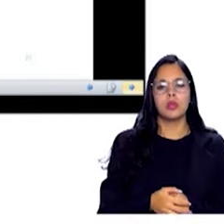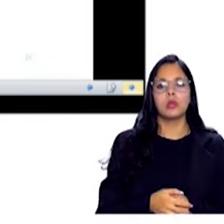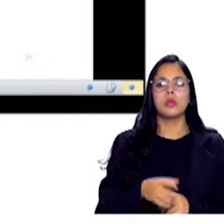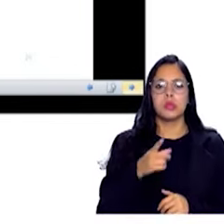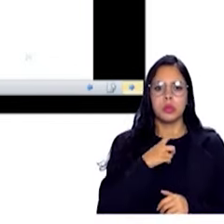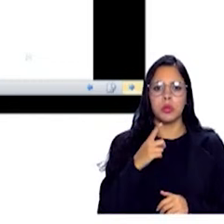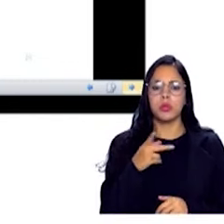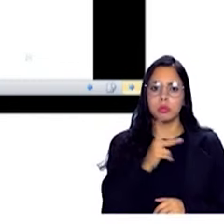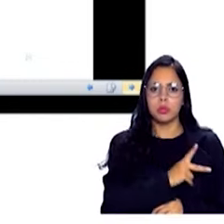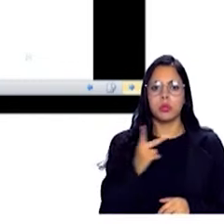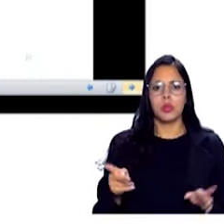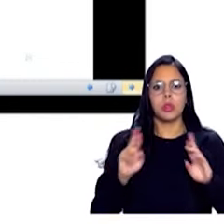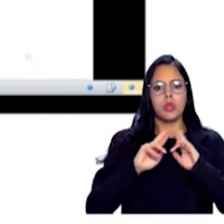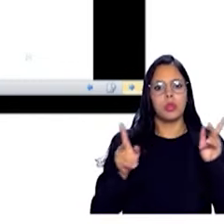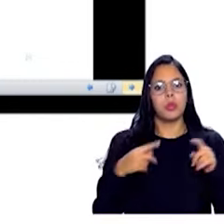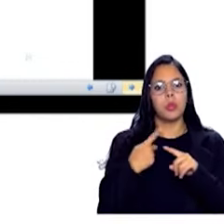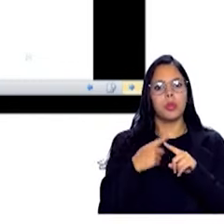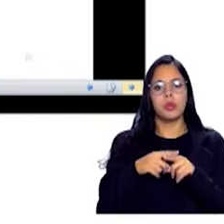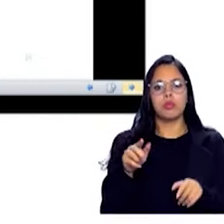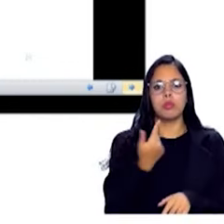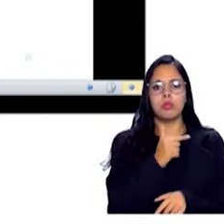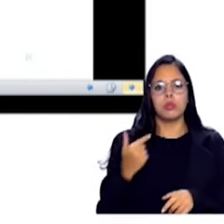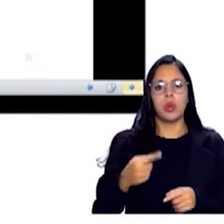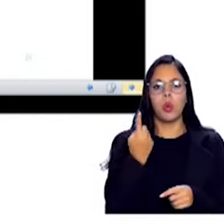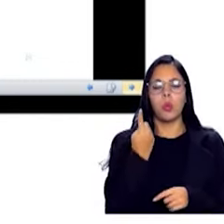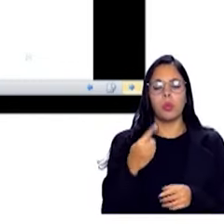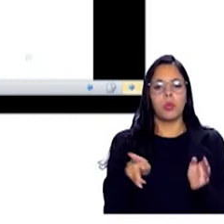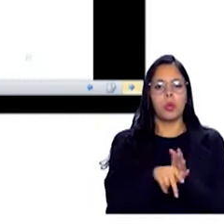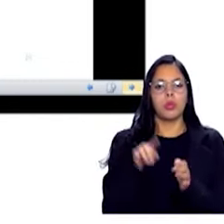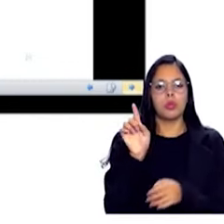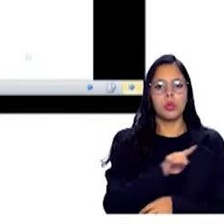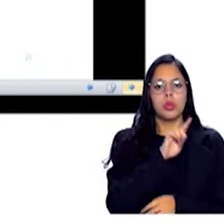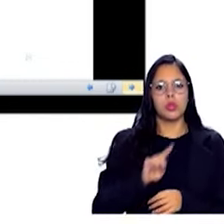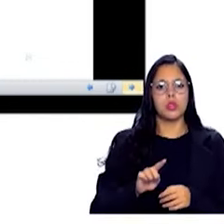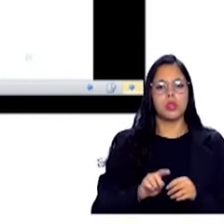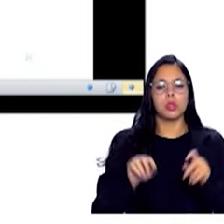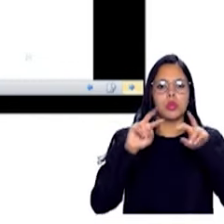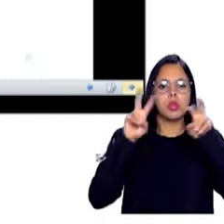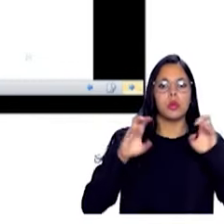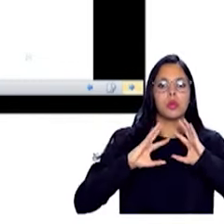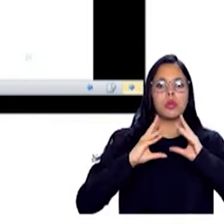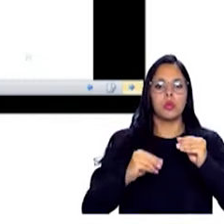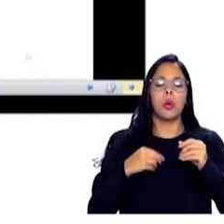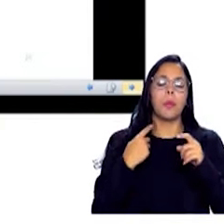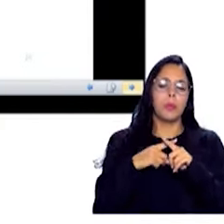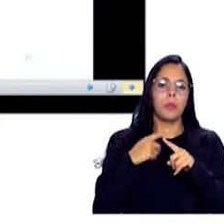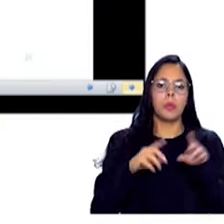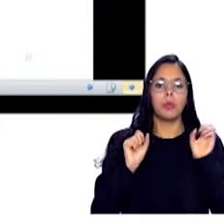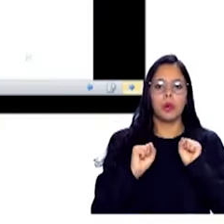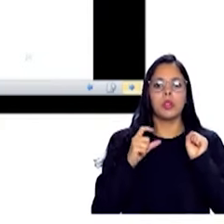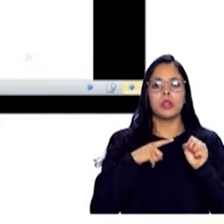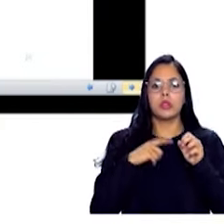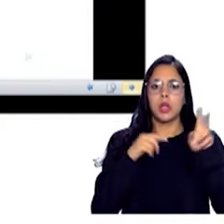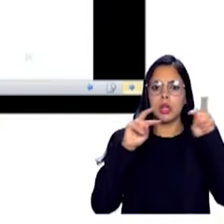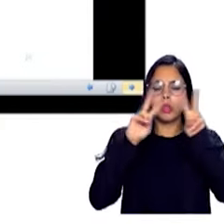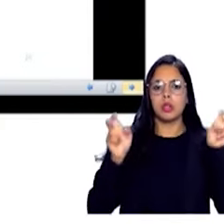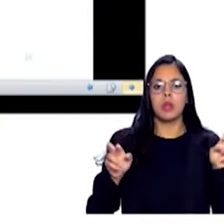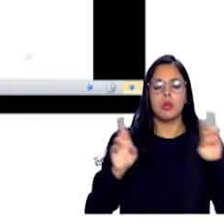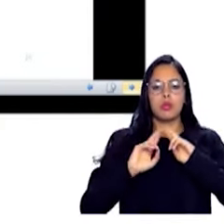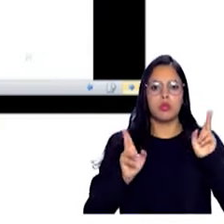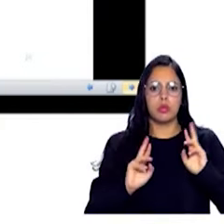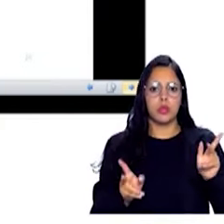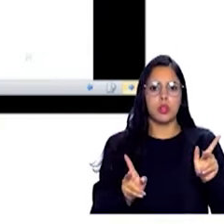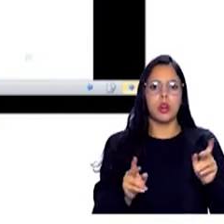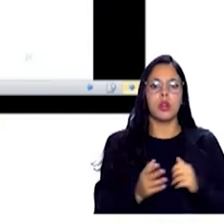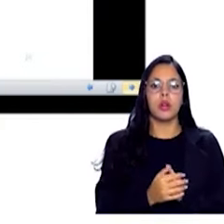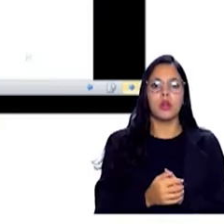espressa e soprattutto perché Il contraddittorio sarebbe comunque assicurato Nella fase davanti alla corte di cassazione mi sembra